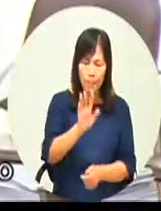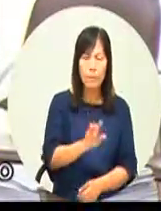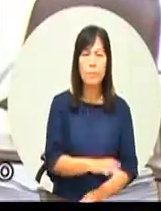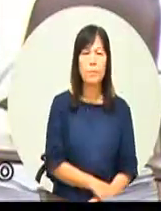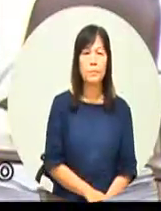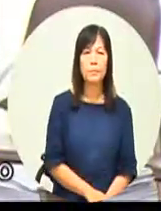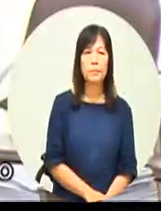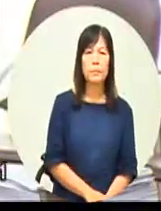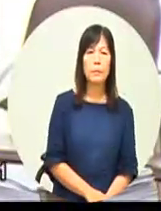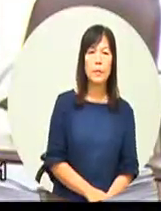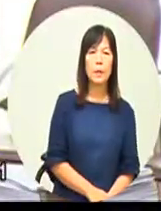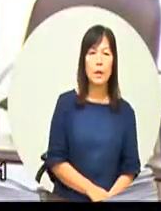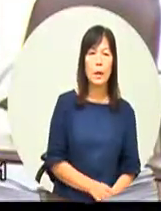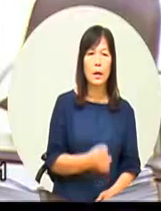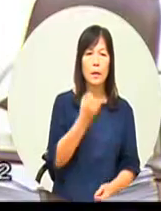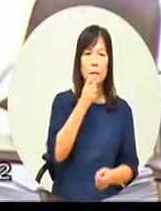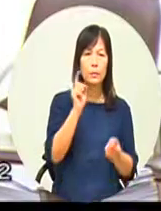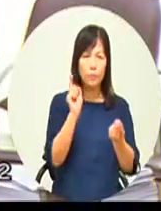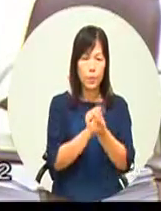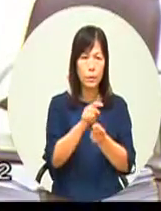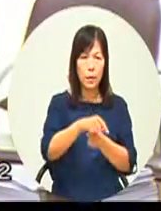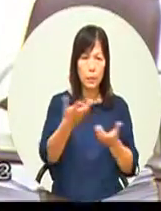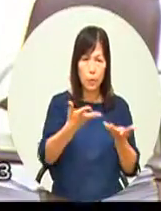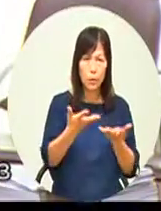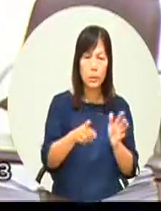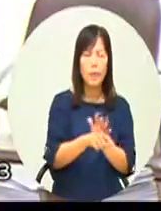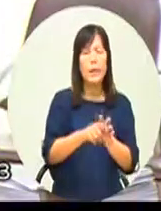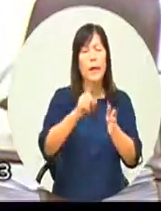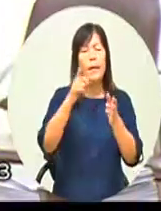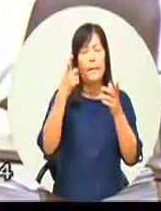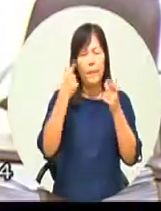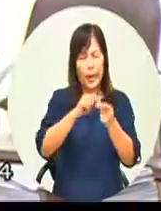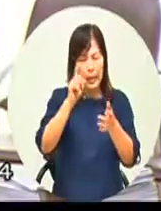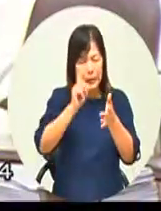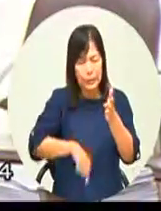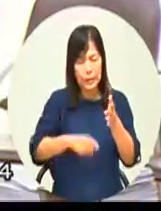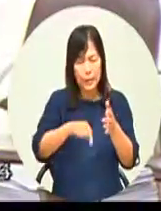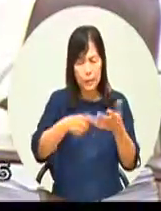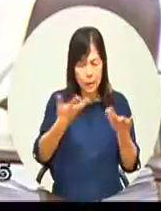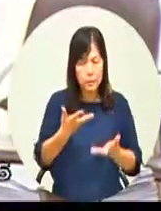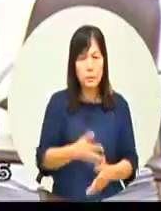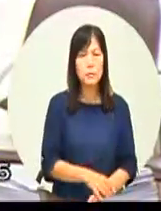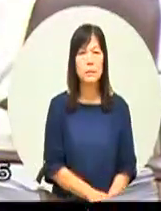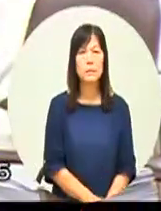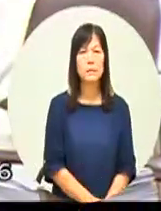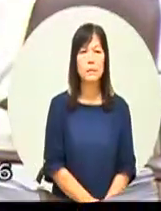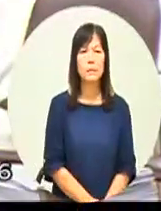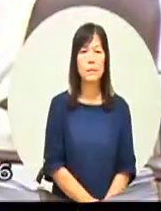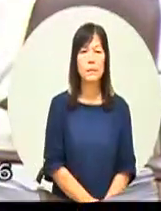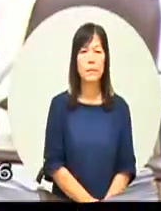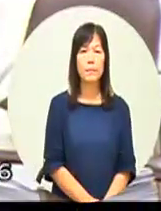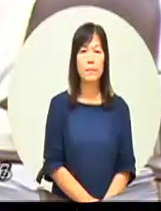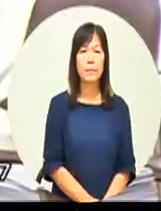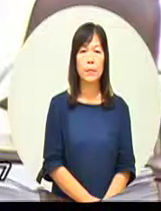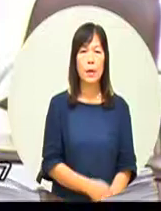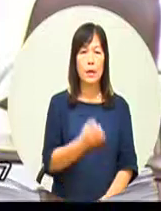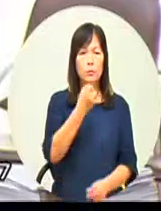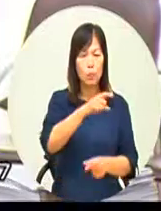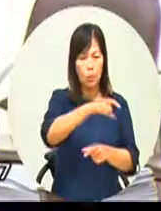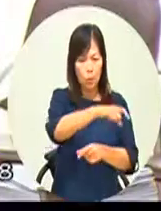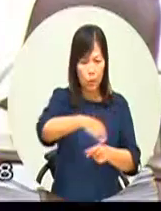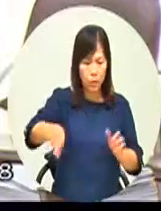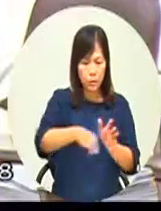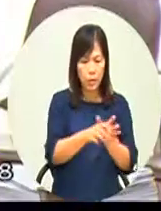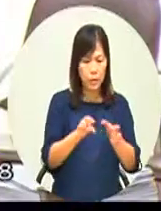果面对的问题就是这么简单的事情，而且就是横向的